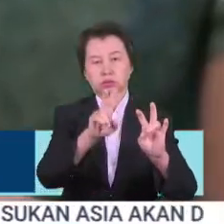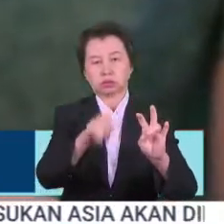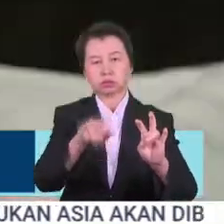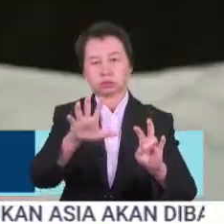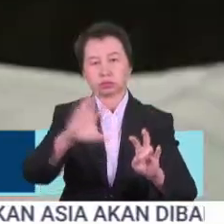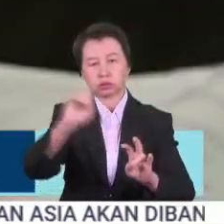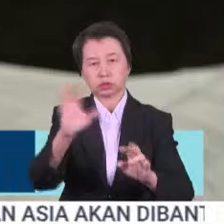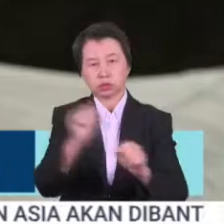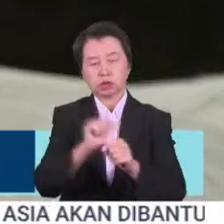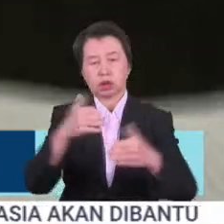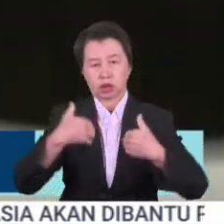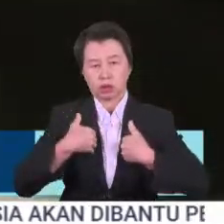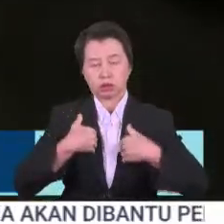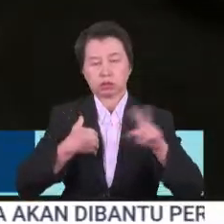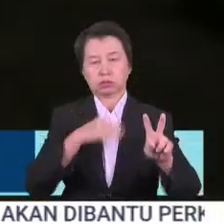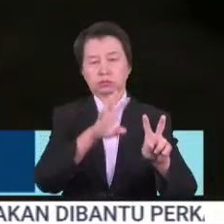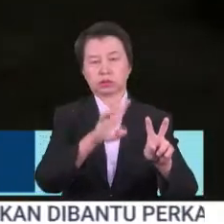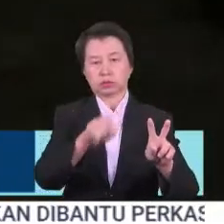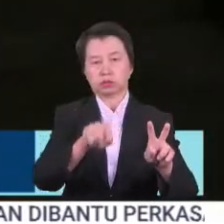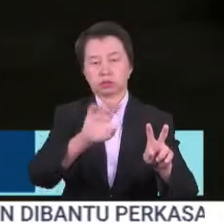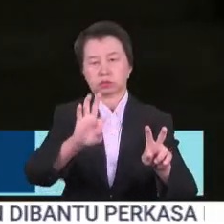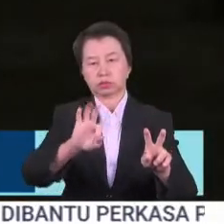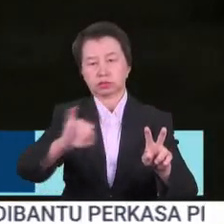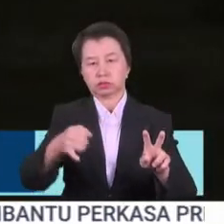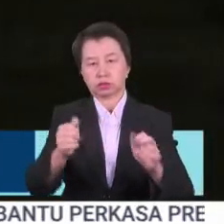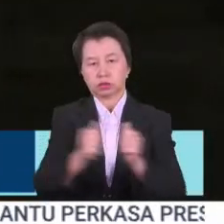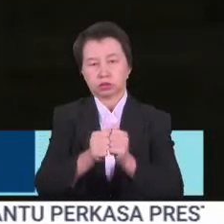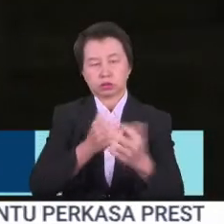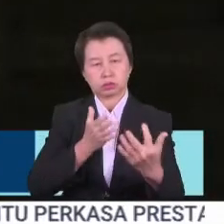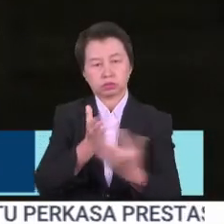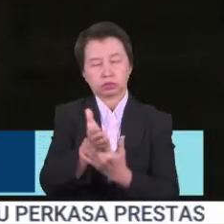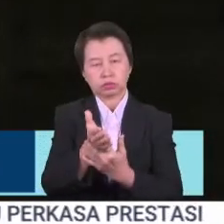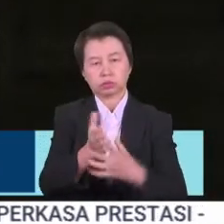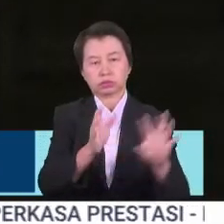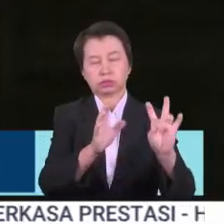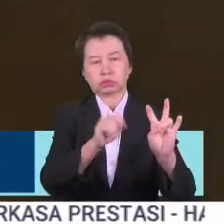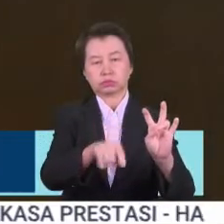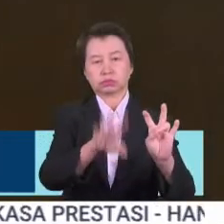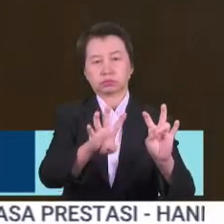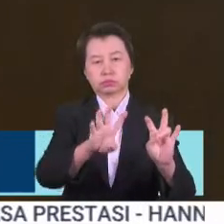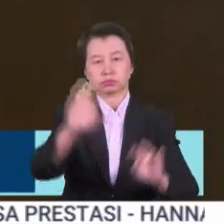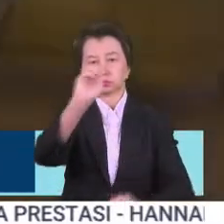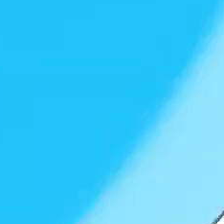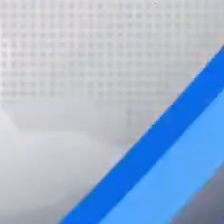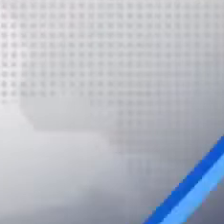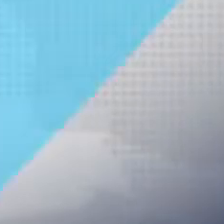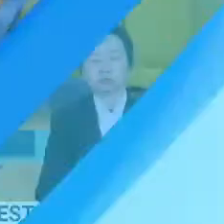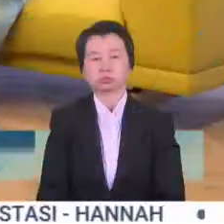dan langganan 2.49 juta dengan kadar penembusan 7.4%.